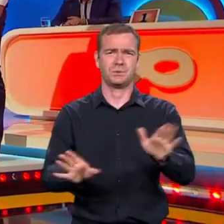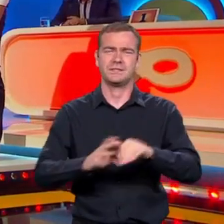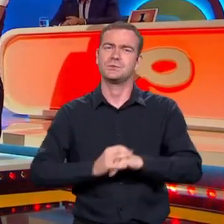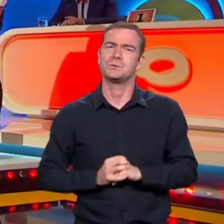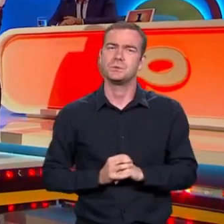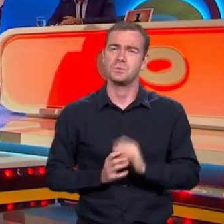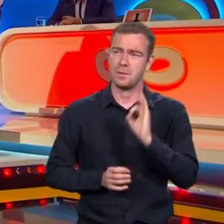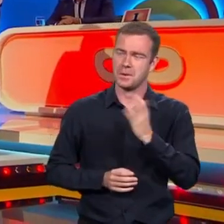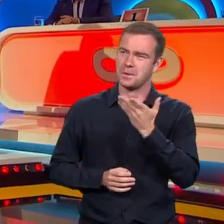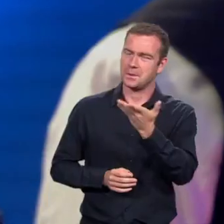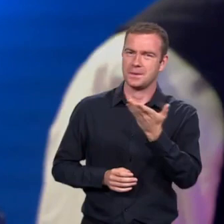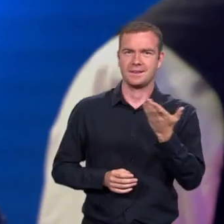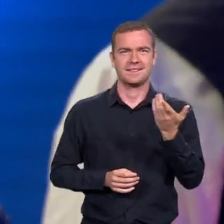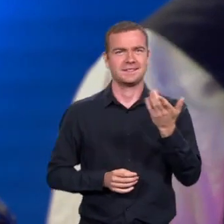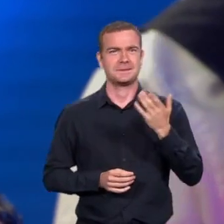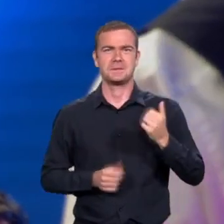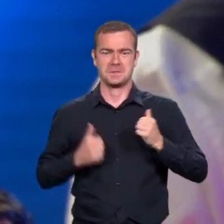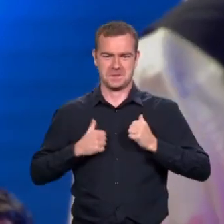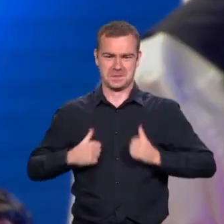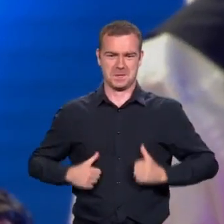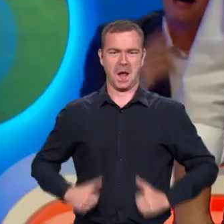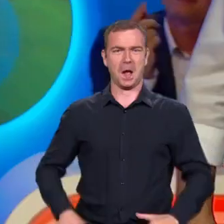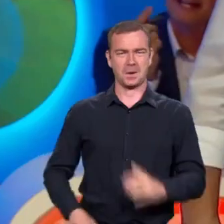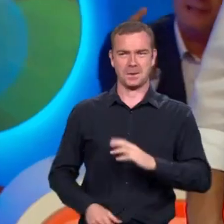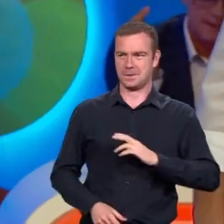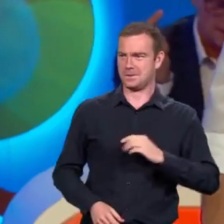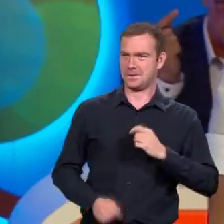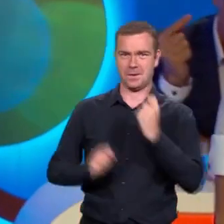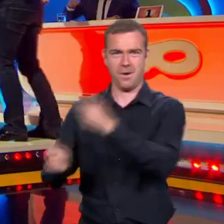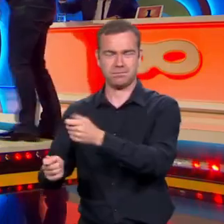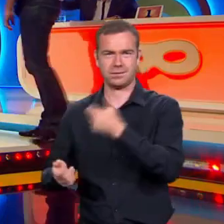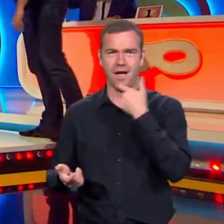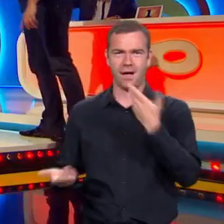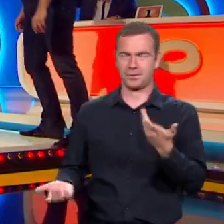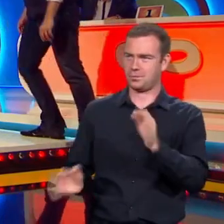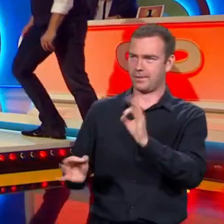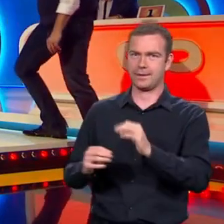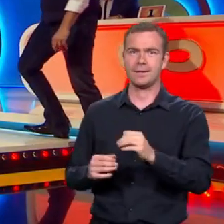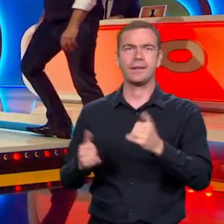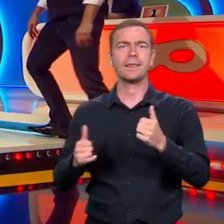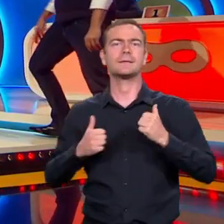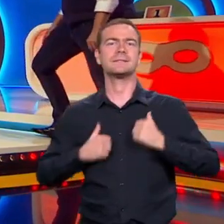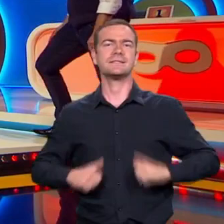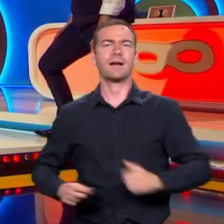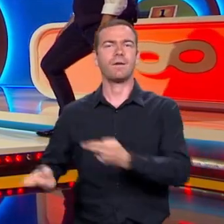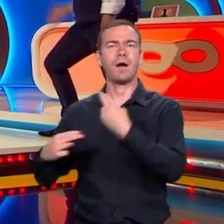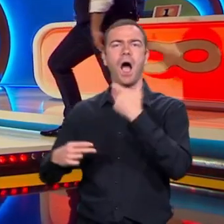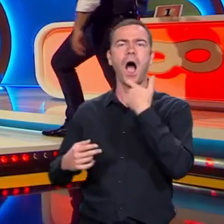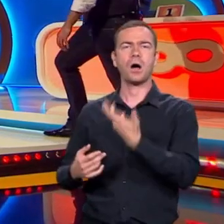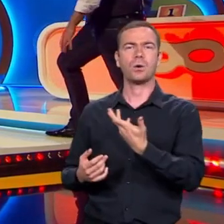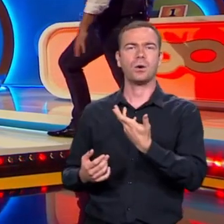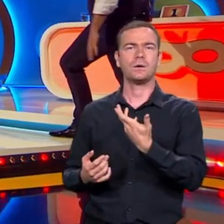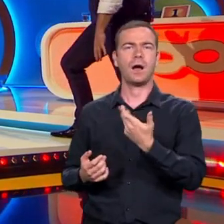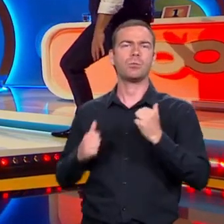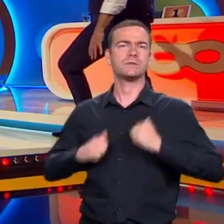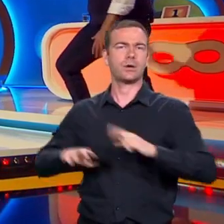To je super. Teda vám svědčí to sako moje, to je dobré. A teraz, Renátka, to sako větě aj vrátit, alebo vás musí rozvězat? Je vaše